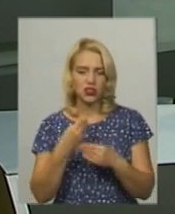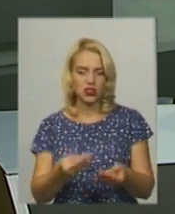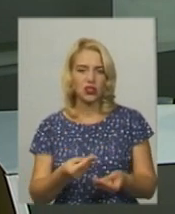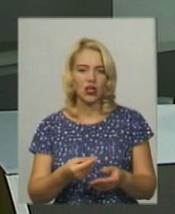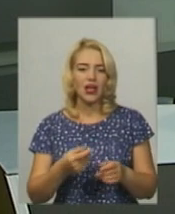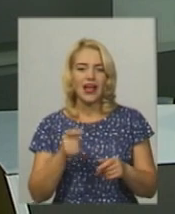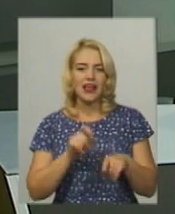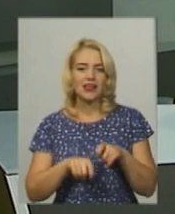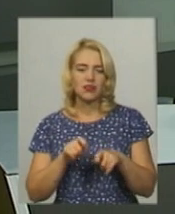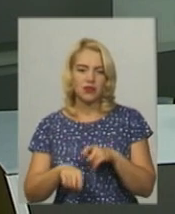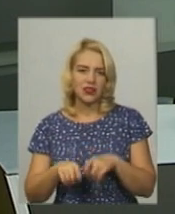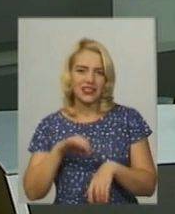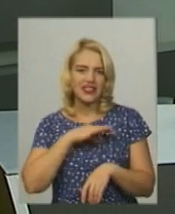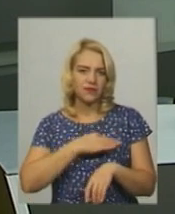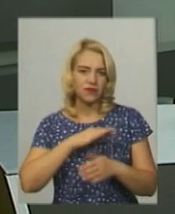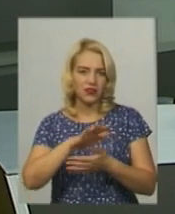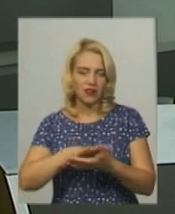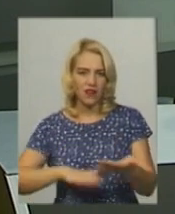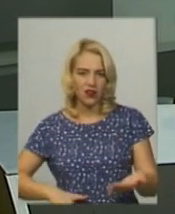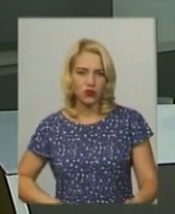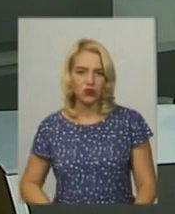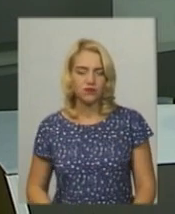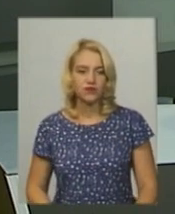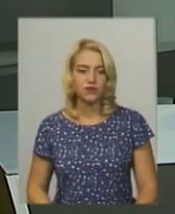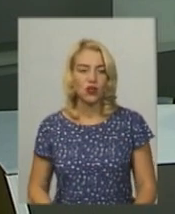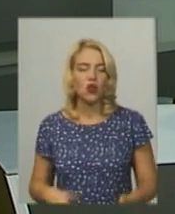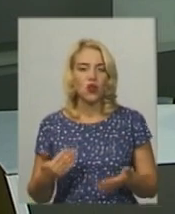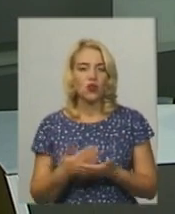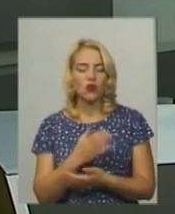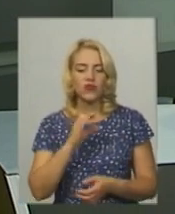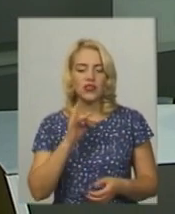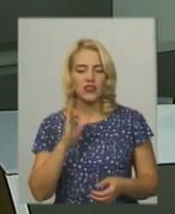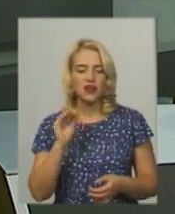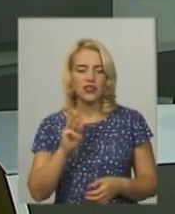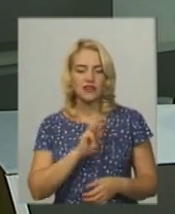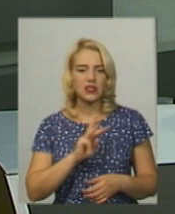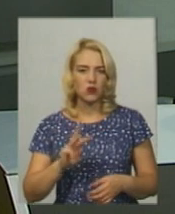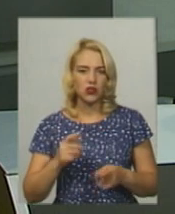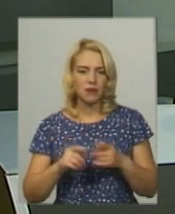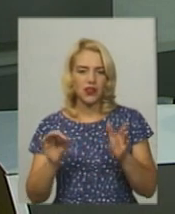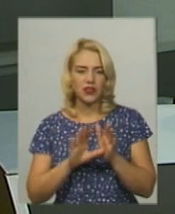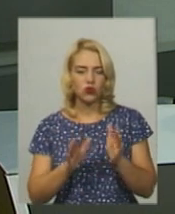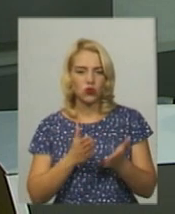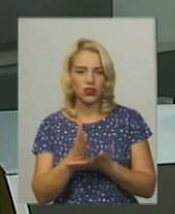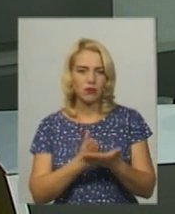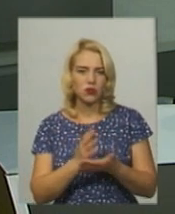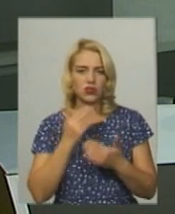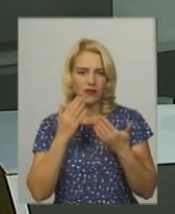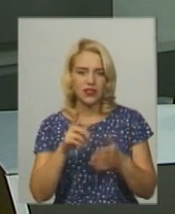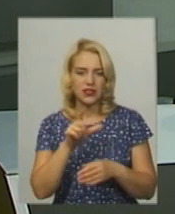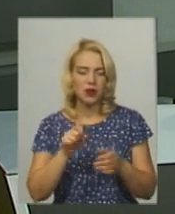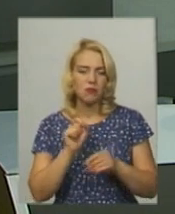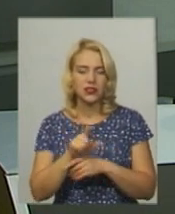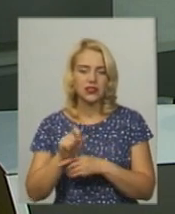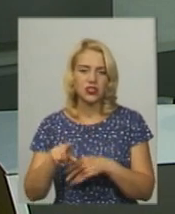експертиз. Слідчі дії тривають. Новий сервіс веб-порталу електронних послуг «Звернення за призначенням пенсії в